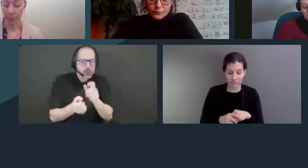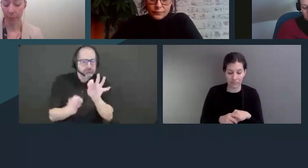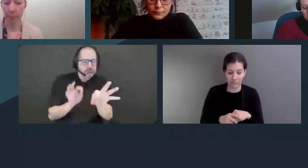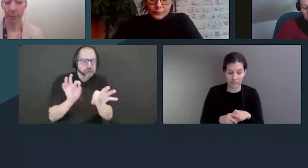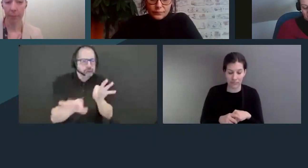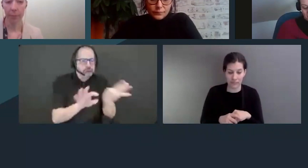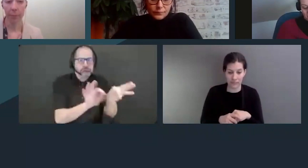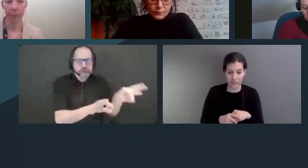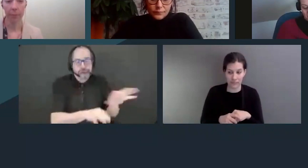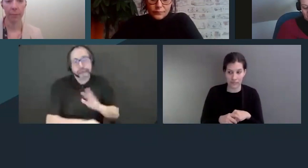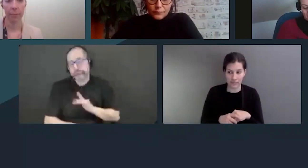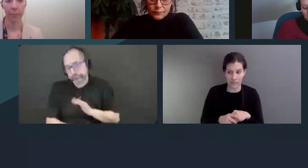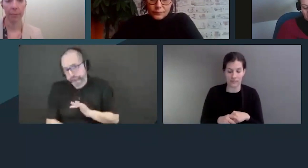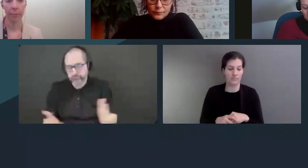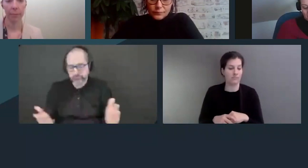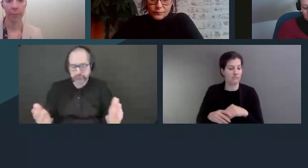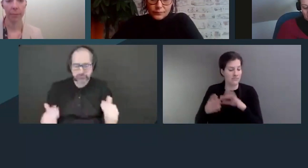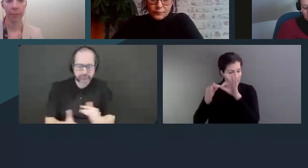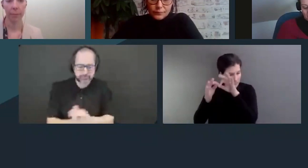Comment fournir des soutiens?